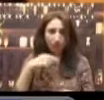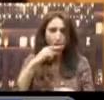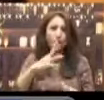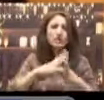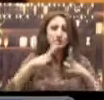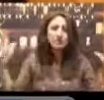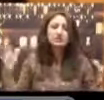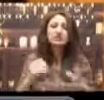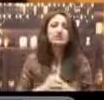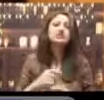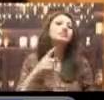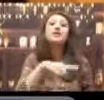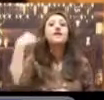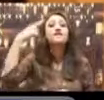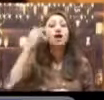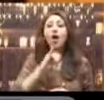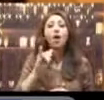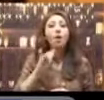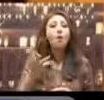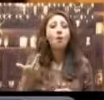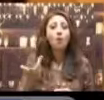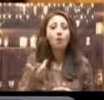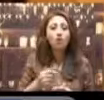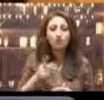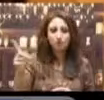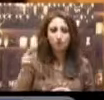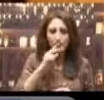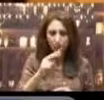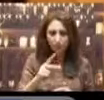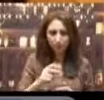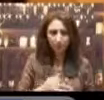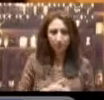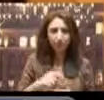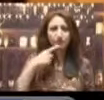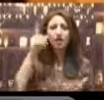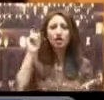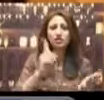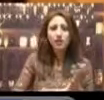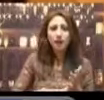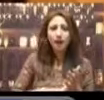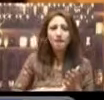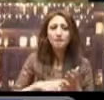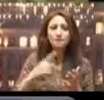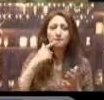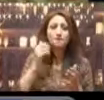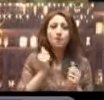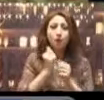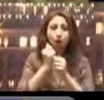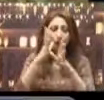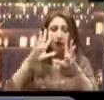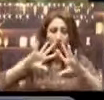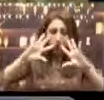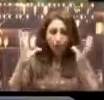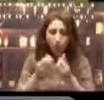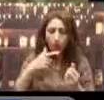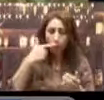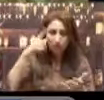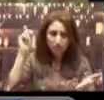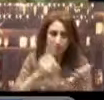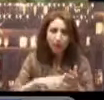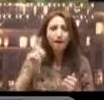خلينا نقول الفكره ايه يعني. الفكره ان انا لما بدات اقول يعني بيتكلم مثلا عن حقيقه الشيء المطلقه، ان ان ان, إن هل